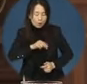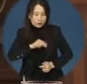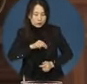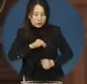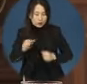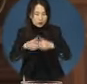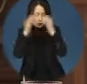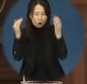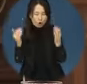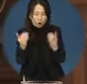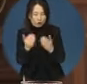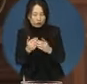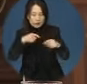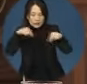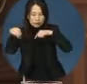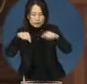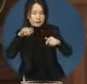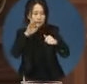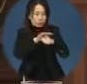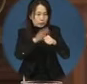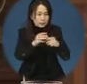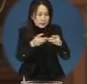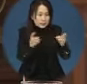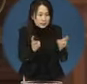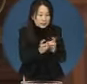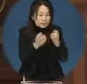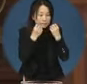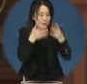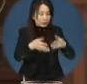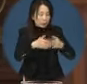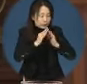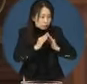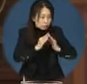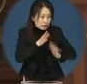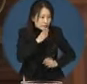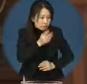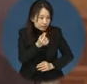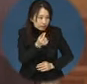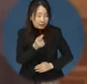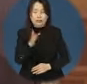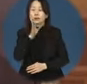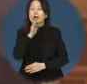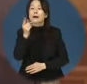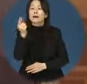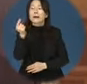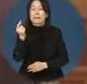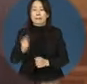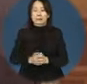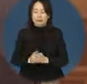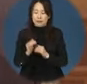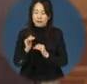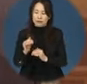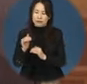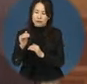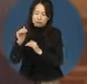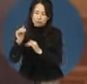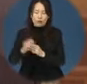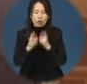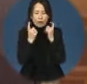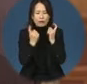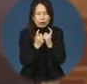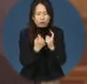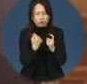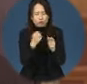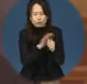정책 보좌하는 그렇습니다 정책 지원 팀 같은거 새로 만든다 4 아 왜냐하면 이제 단계적으로 개인의 보좌관을 하면